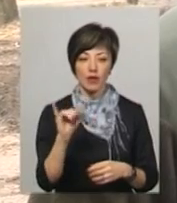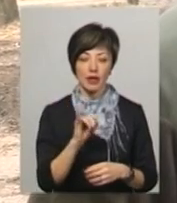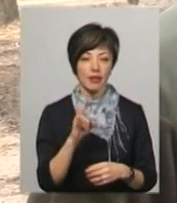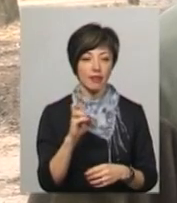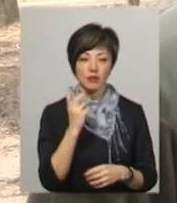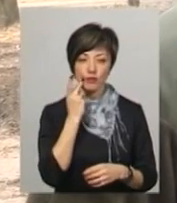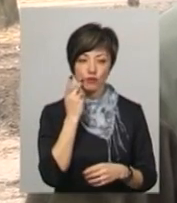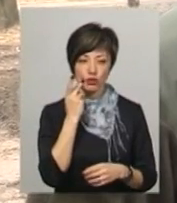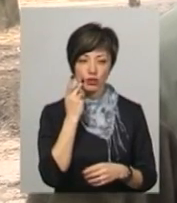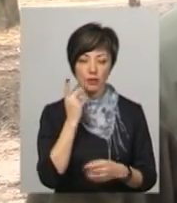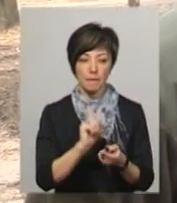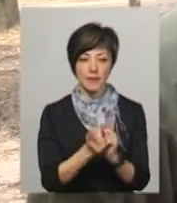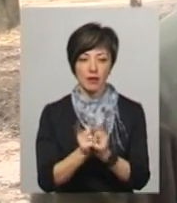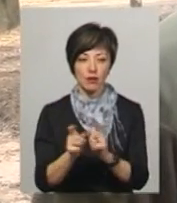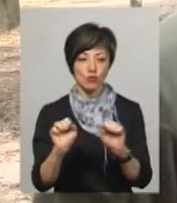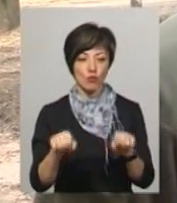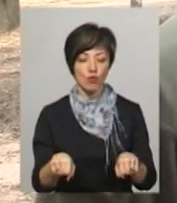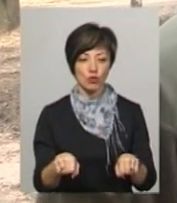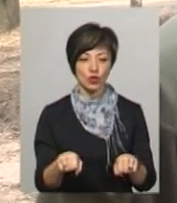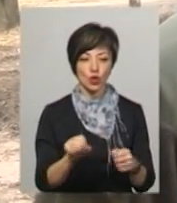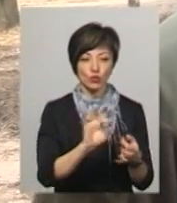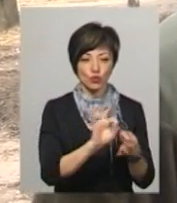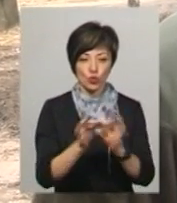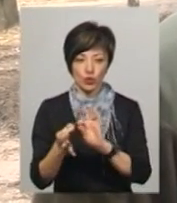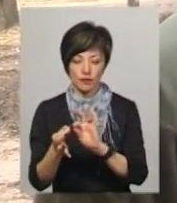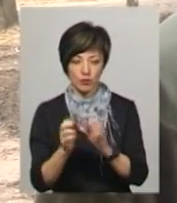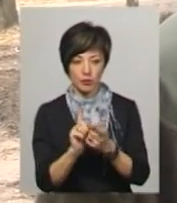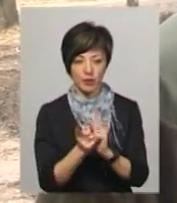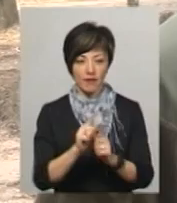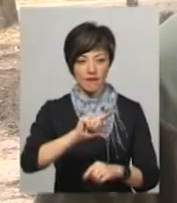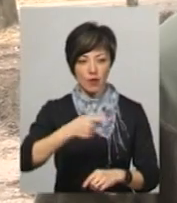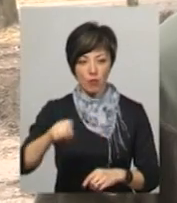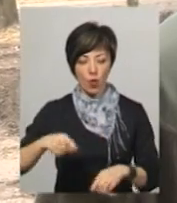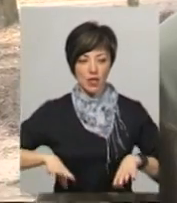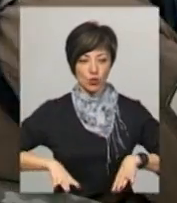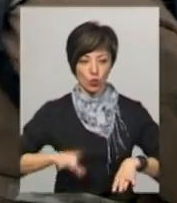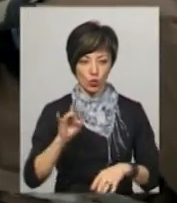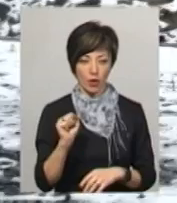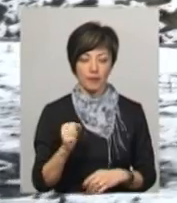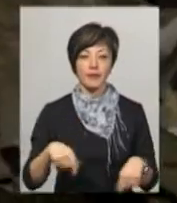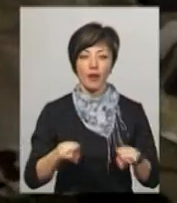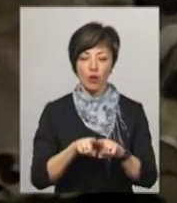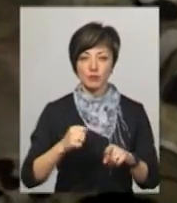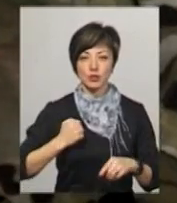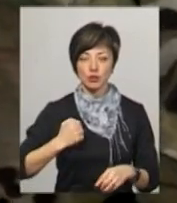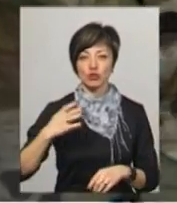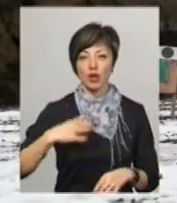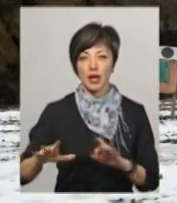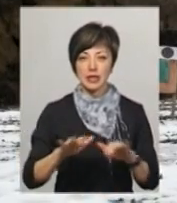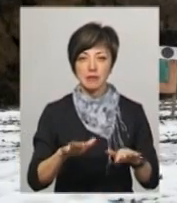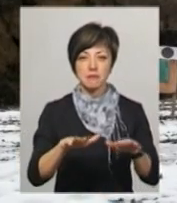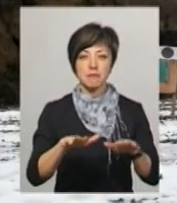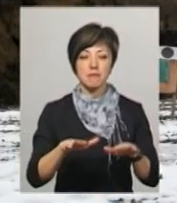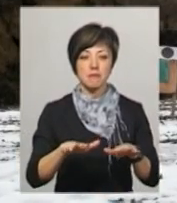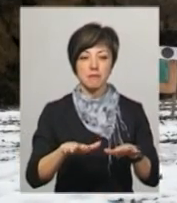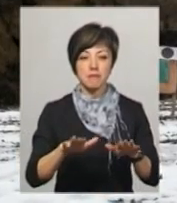завжди перекладач може дослівно перевести вимоги інструктора. Також на бійців чекають дії в міській